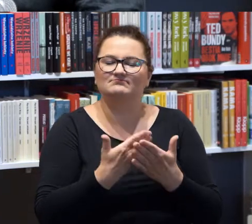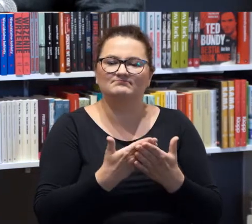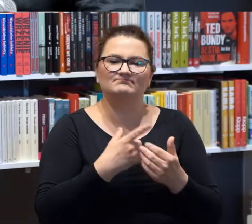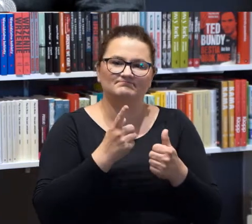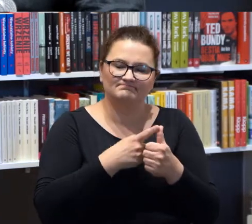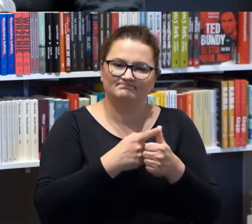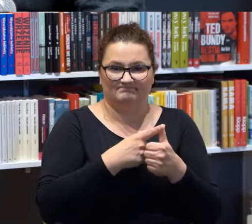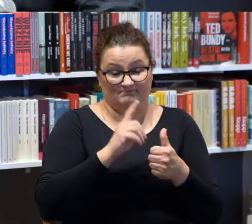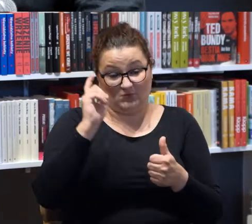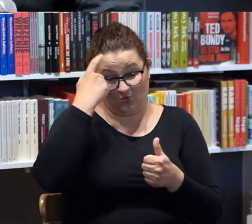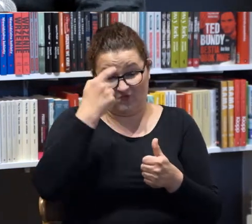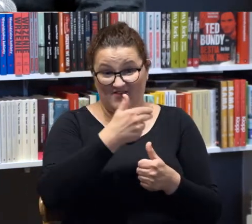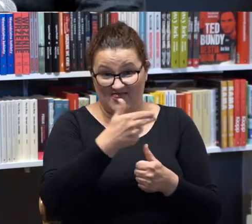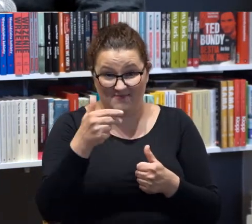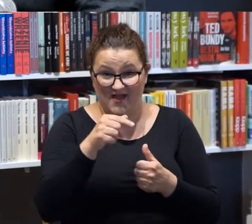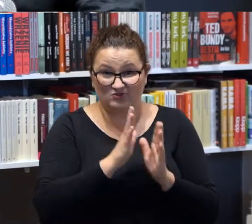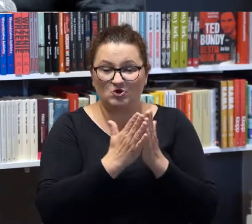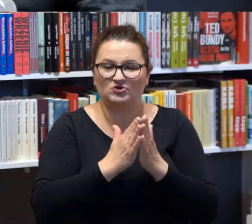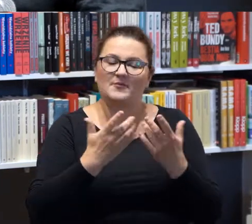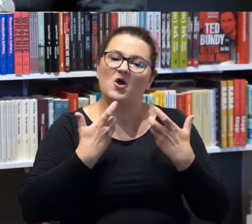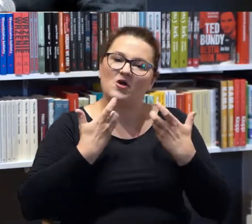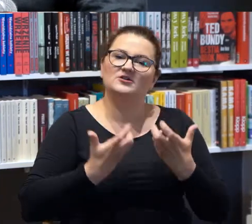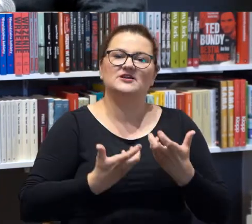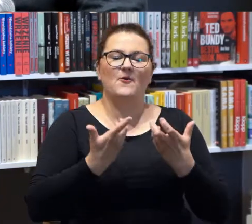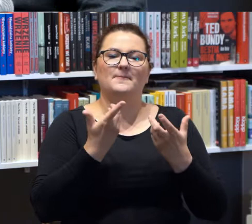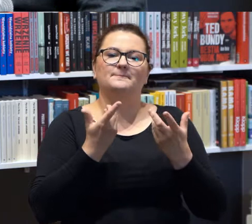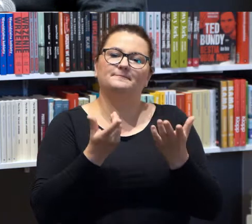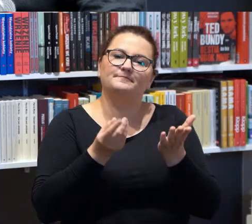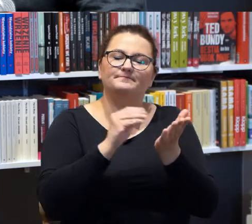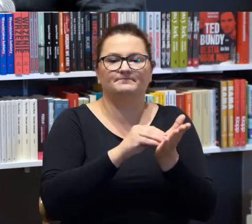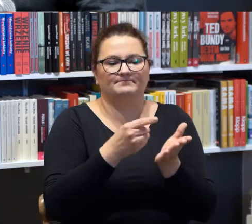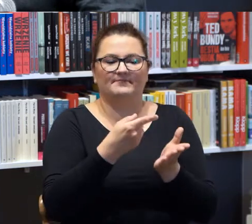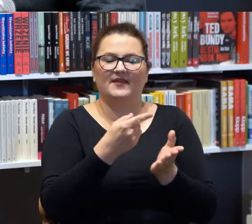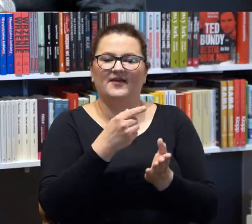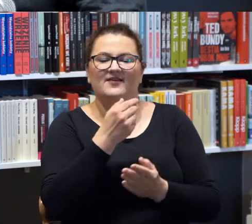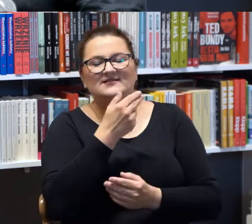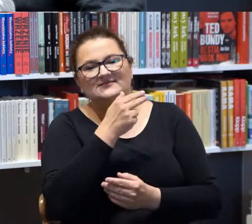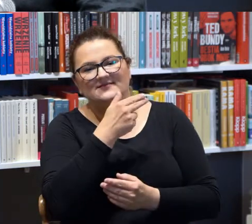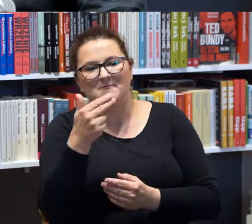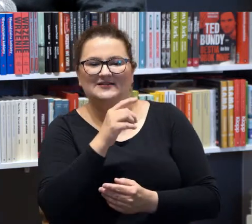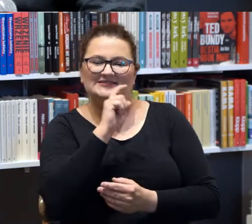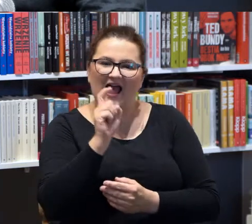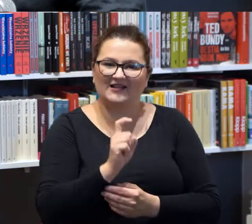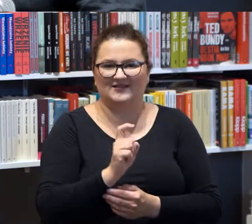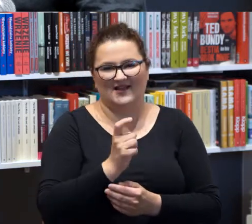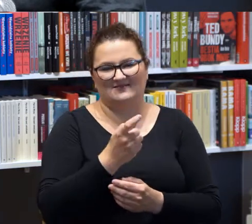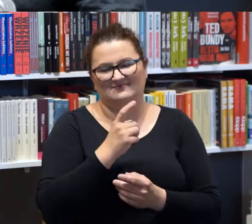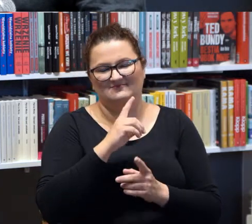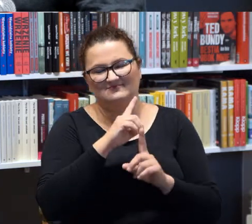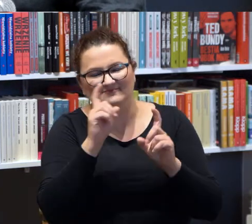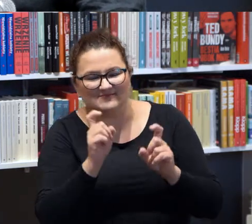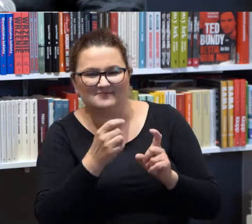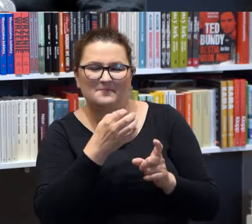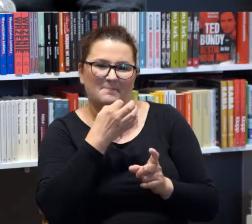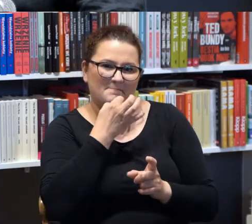takich myśli przewodnich tej książki było to, że ja chciałam jej nadać formę takiej zagadki. Właściwie to pseudo zagadki. Może powinnam powiedzieć, co